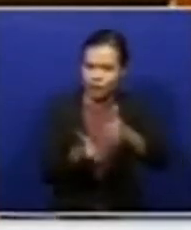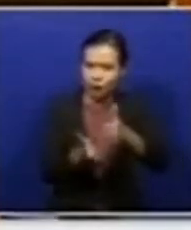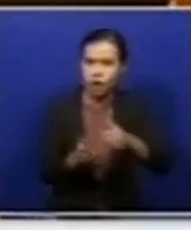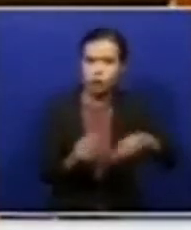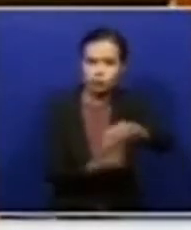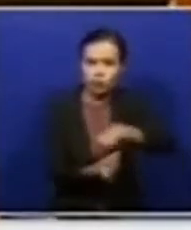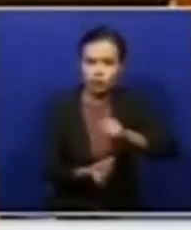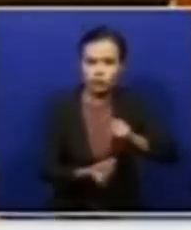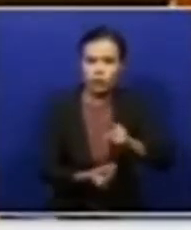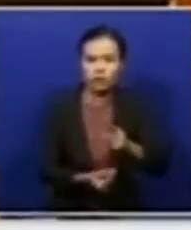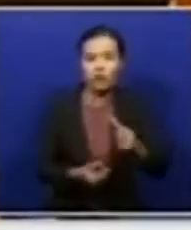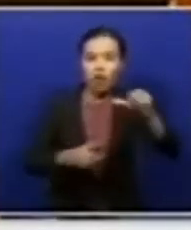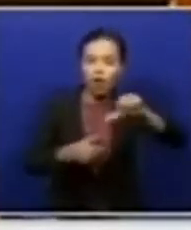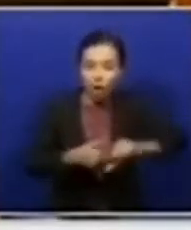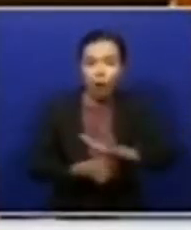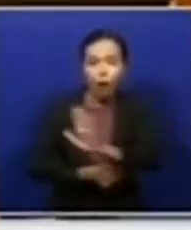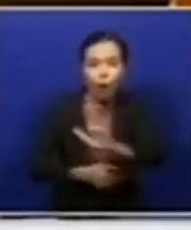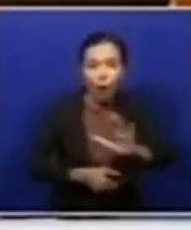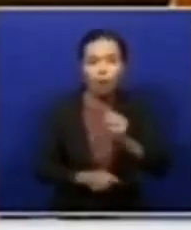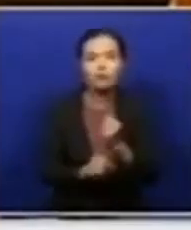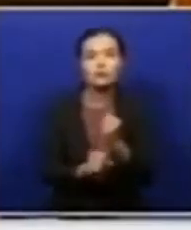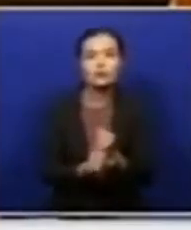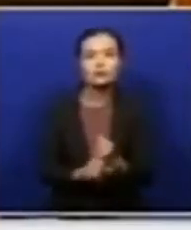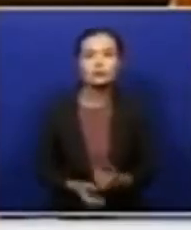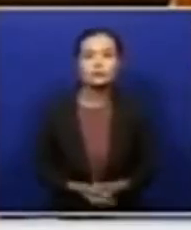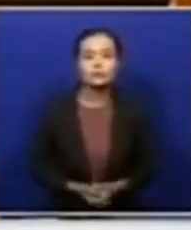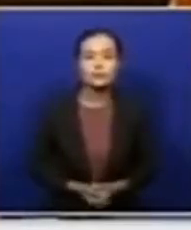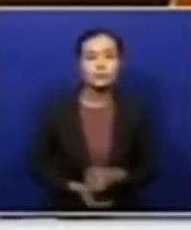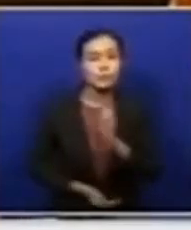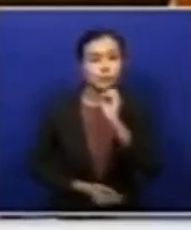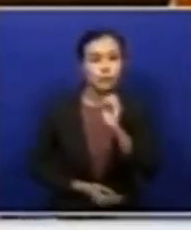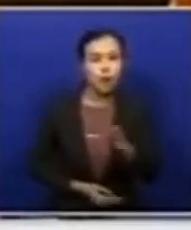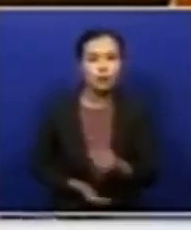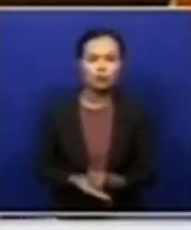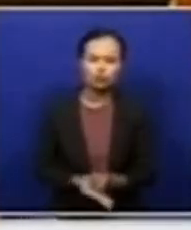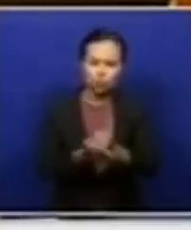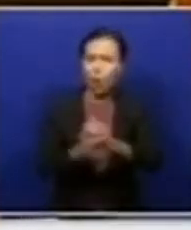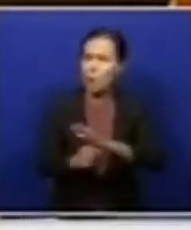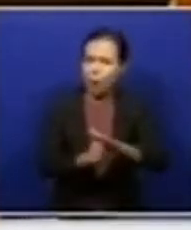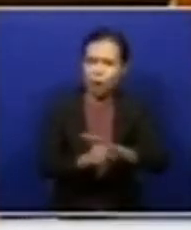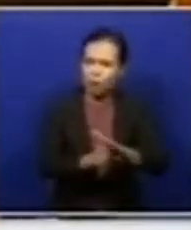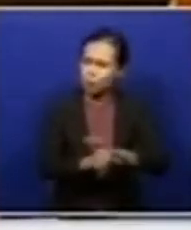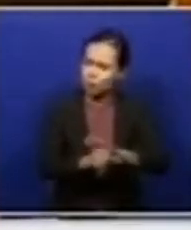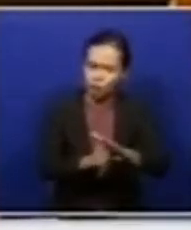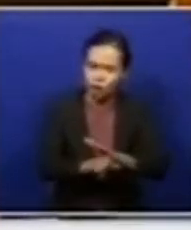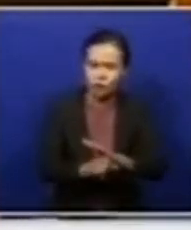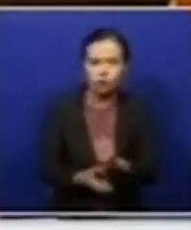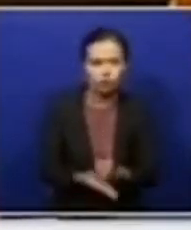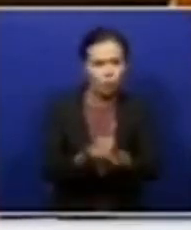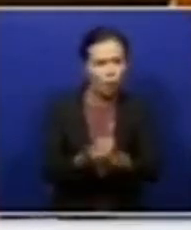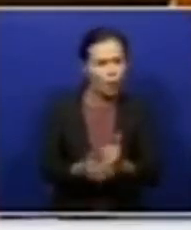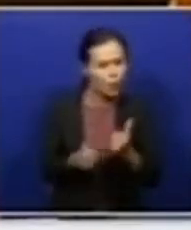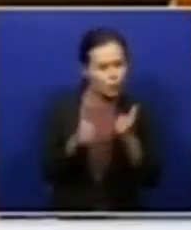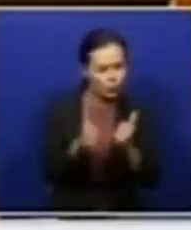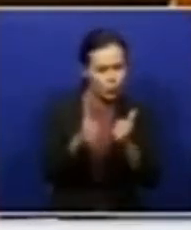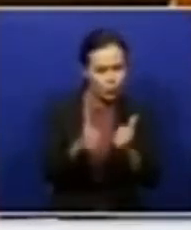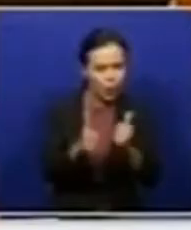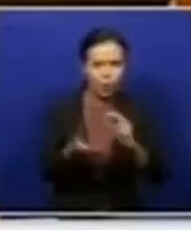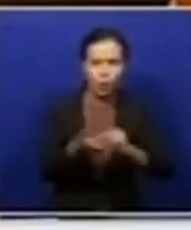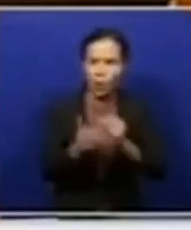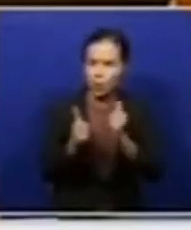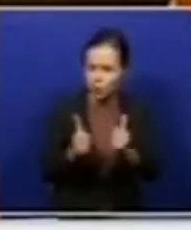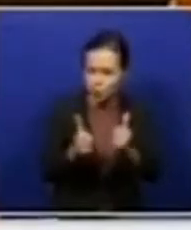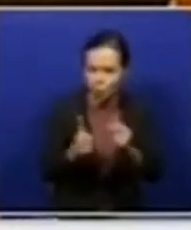ำมือท่านเองมาถึงนะครับบอกว่ามาช่วยพอดีทันการเลยอันนี้สุดยอดเป็นซิลเวอร์บูเลตเป็นกระสุ